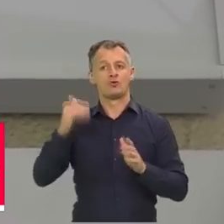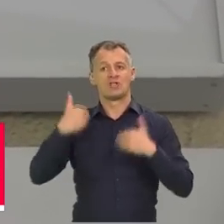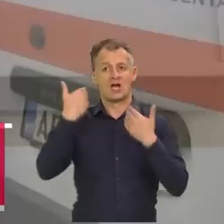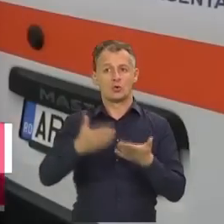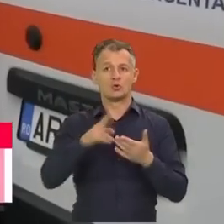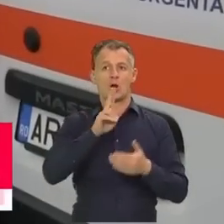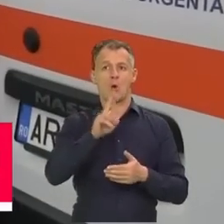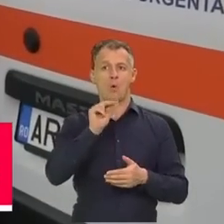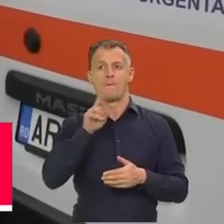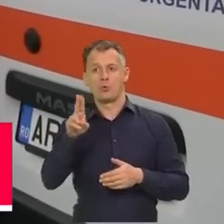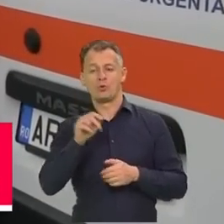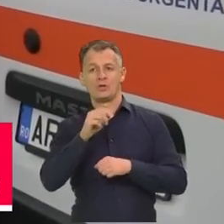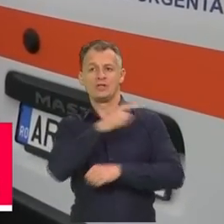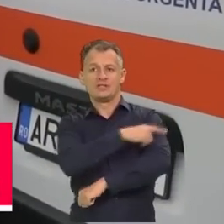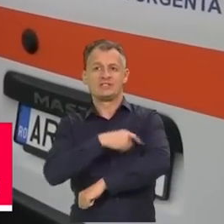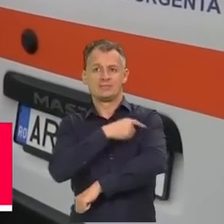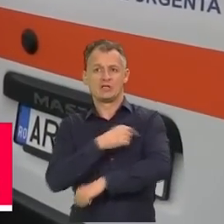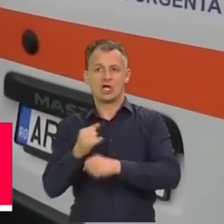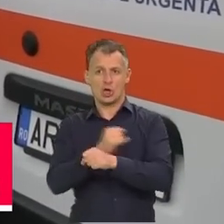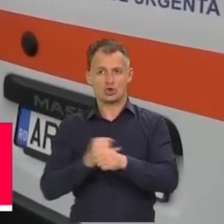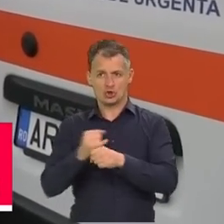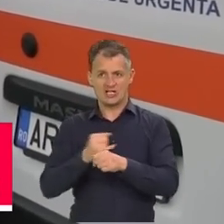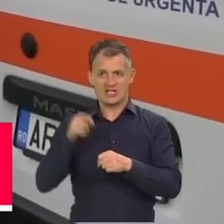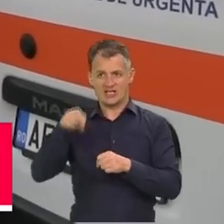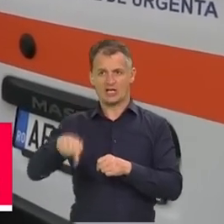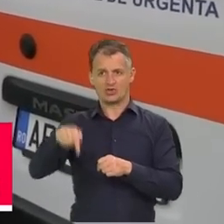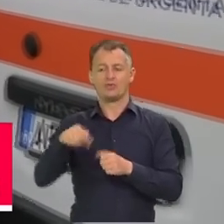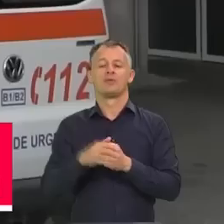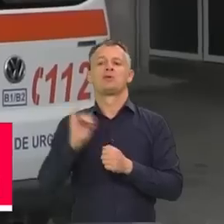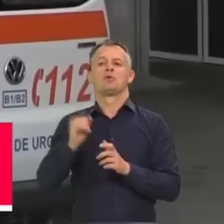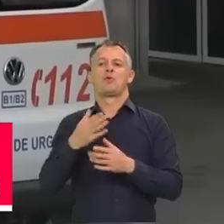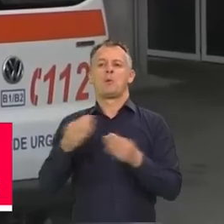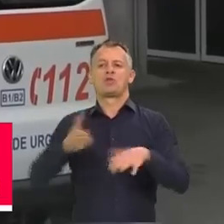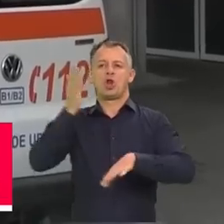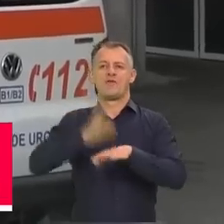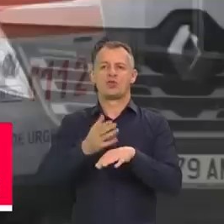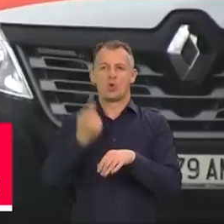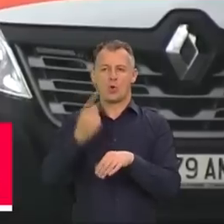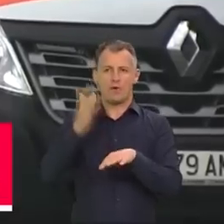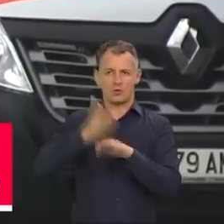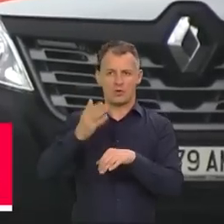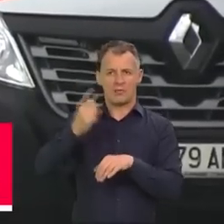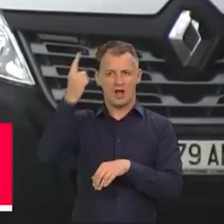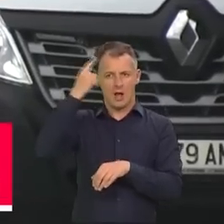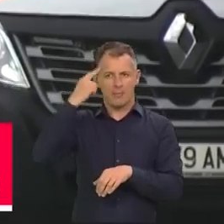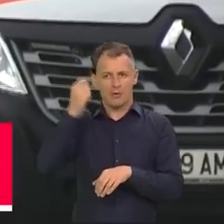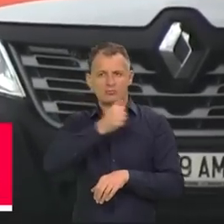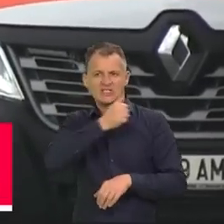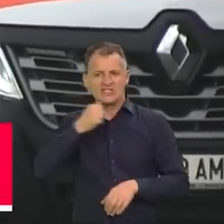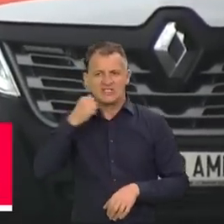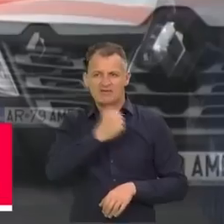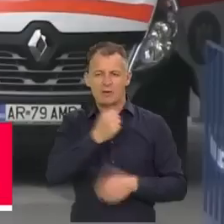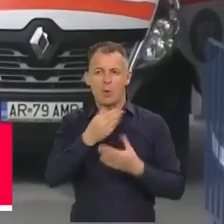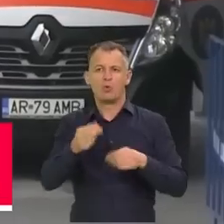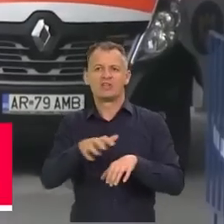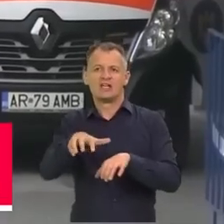UPU al Spitalului Județean cu traumatisme multiple, dintre care un traumatism cranian sever, multiple